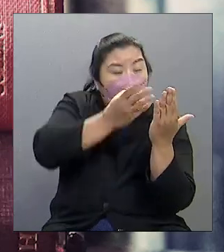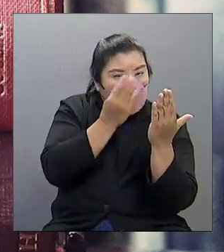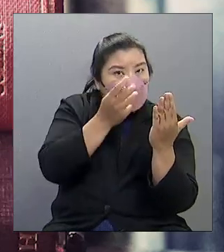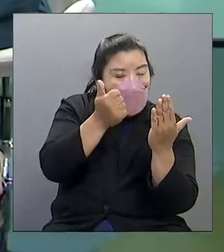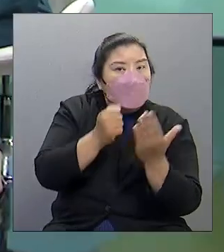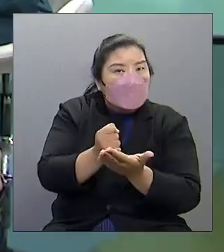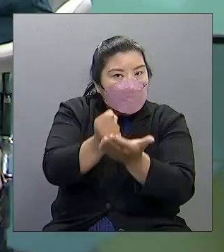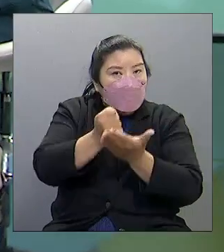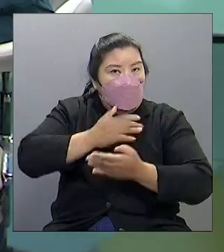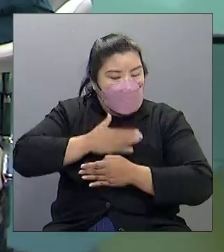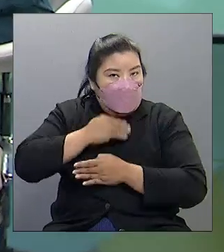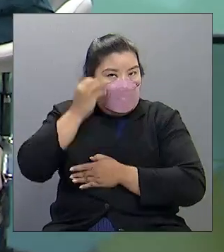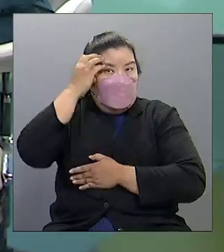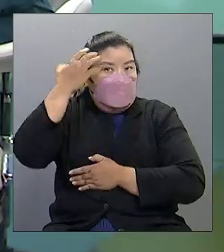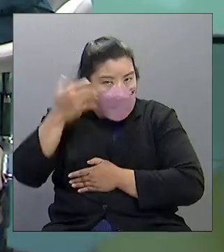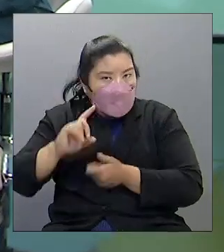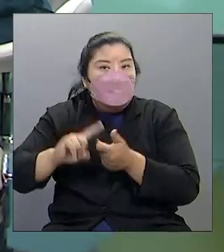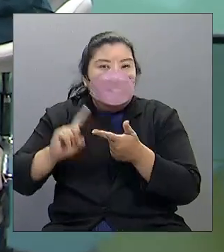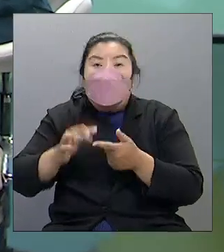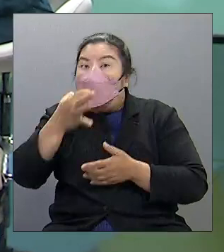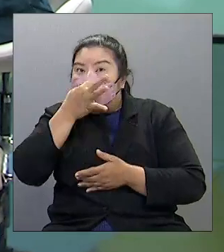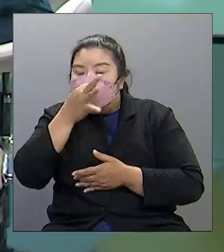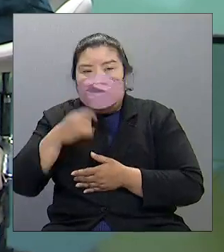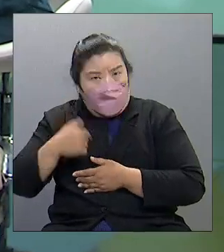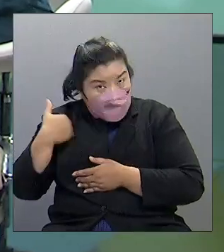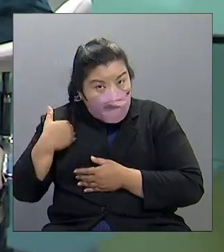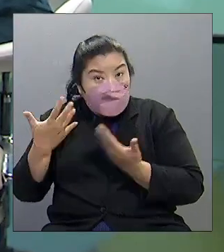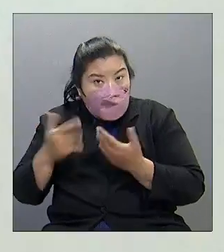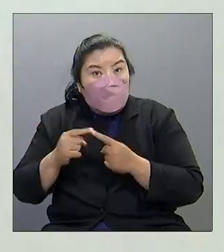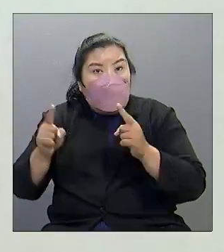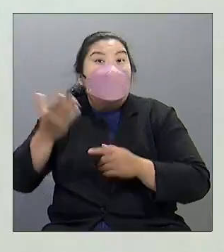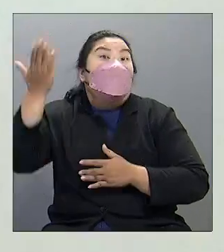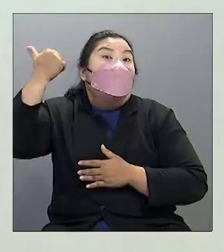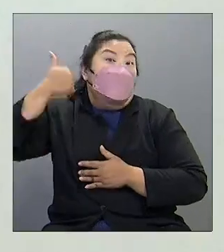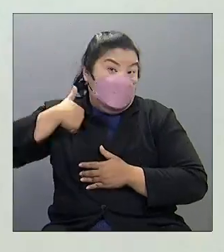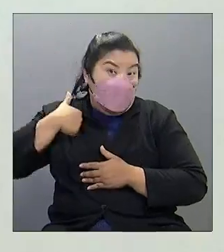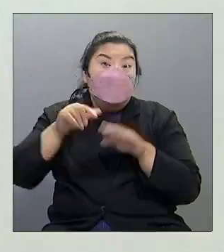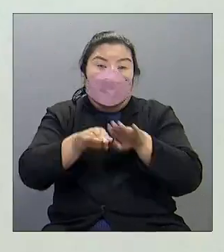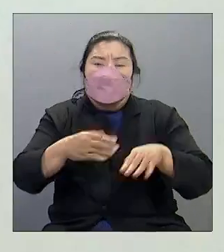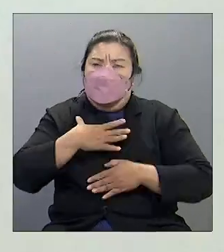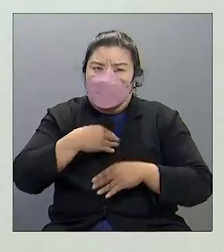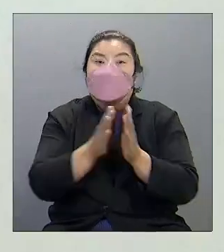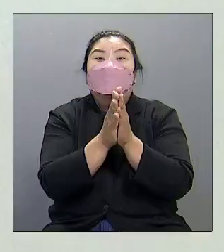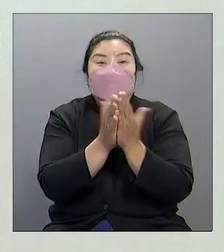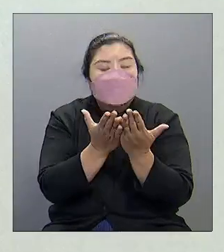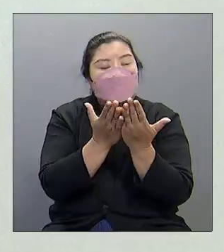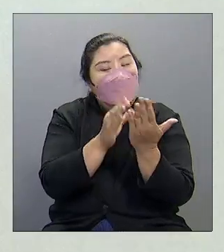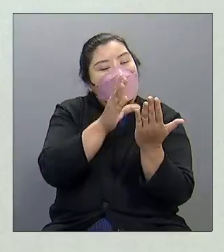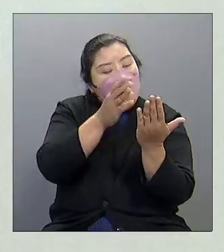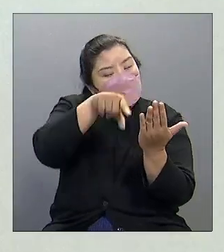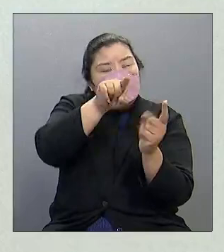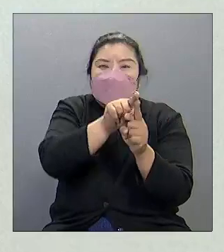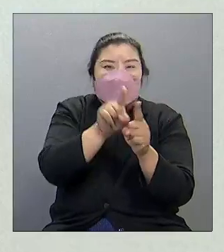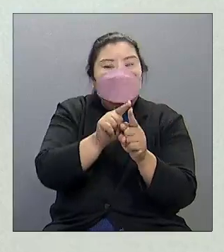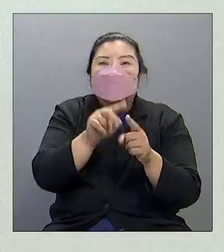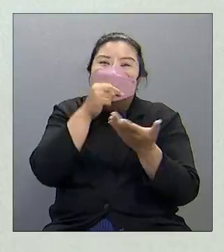รู้ได้วิชาชีพนะนั้งสือผมชอบอ่านนิยายตอนอีกเต็เพราวานิยายเราอ่านวจะเป็ิยายไทยต่ประเทศเราจะ